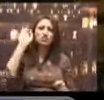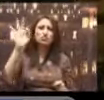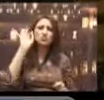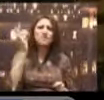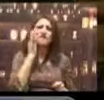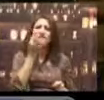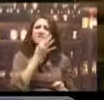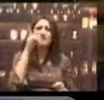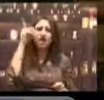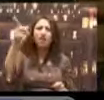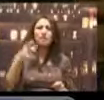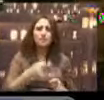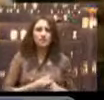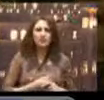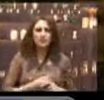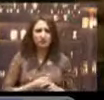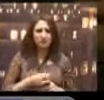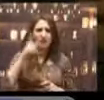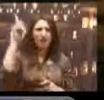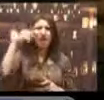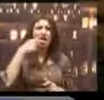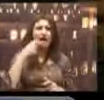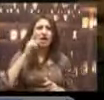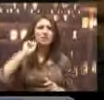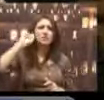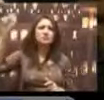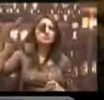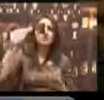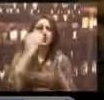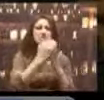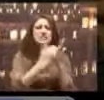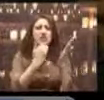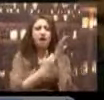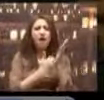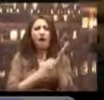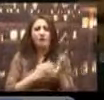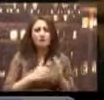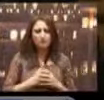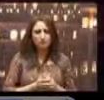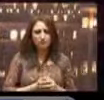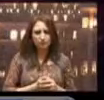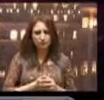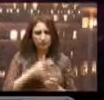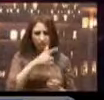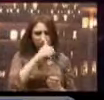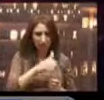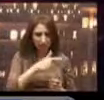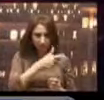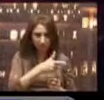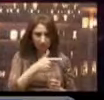ده بيسيء للنظام اللي كان موجود ساعتها، هل انت اصابك اي رذاذ من ده؟ والله انا